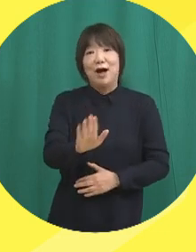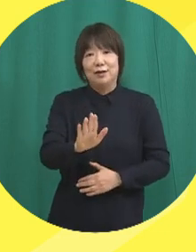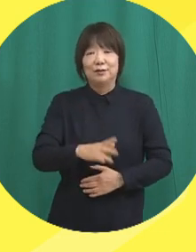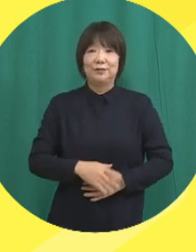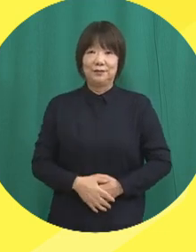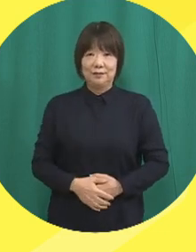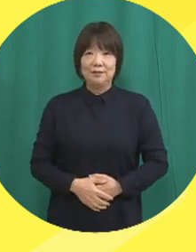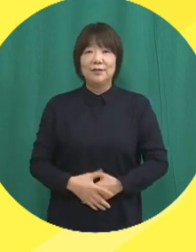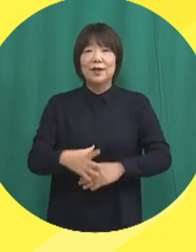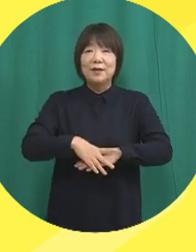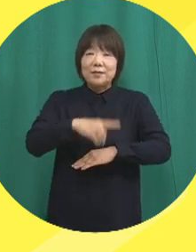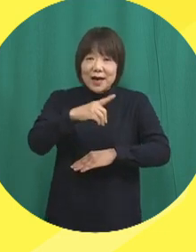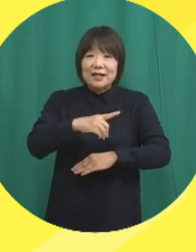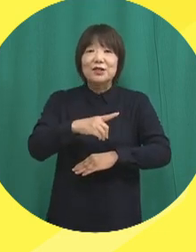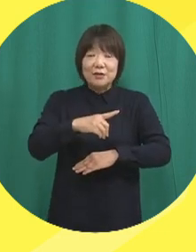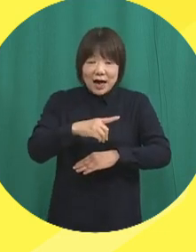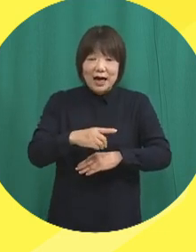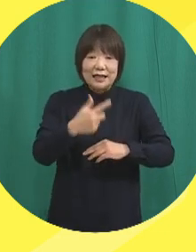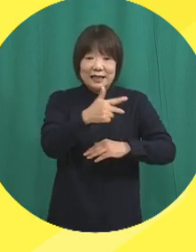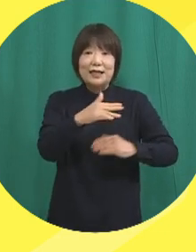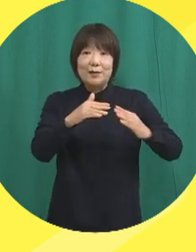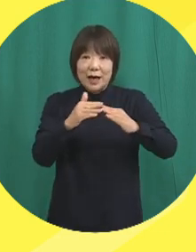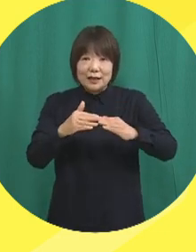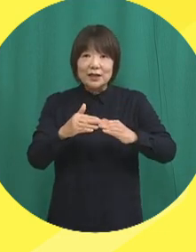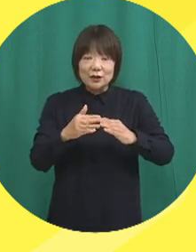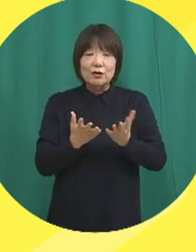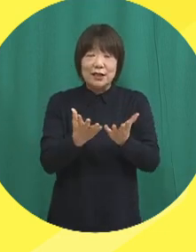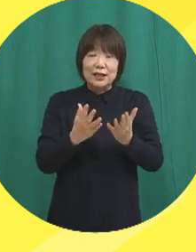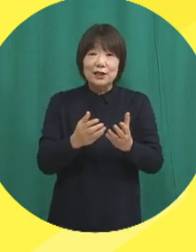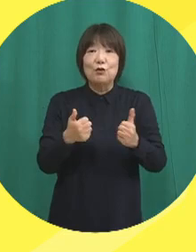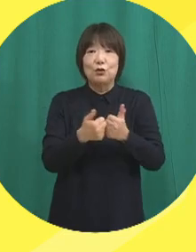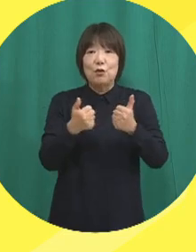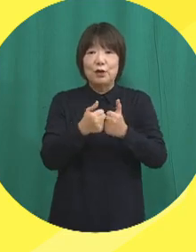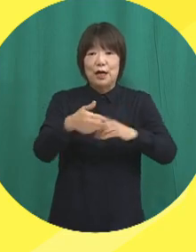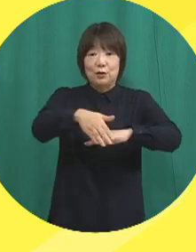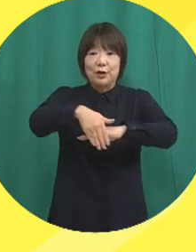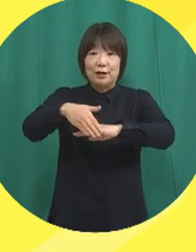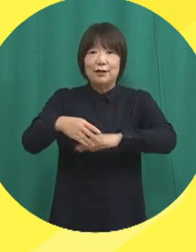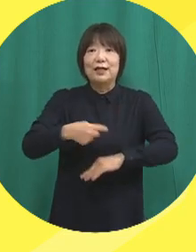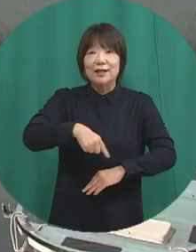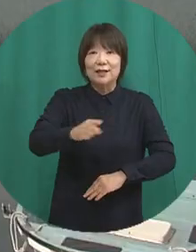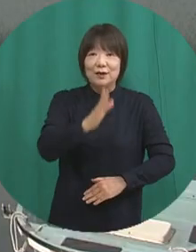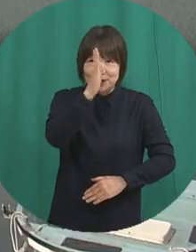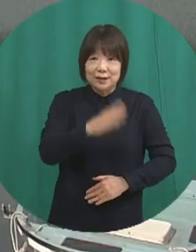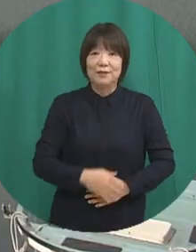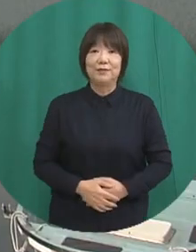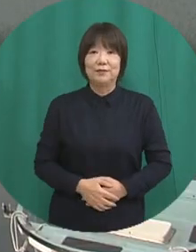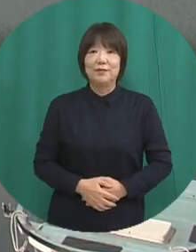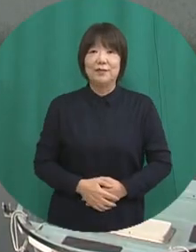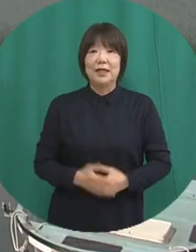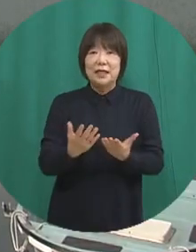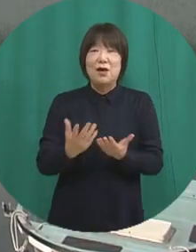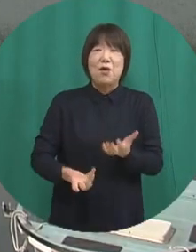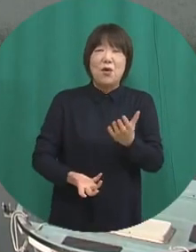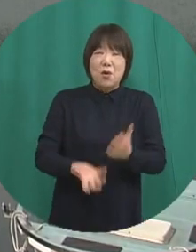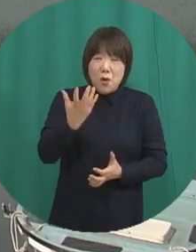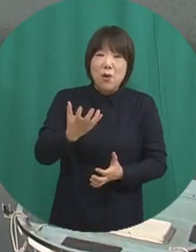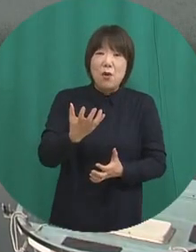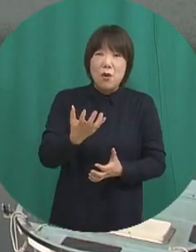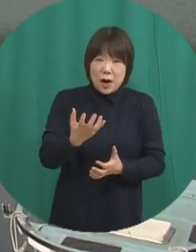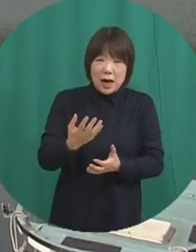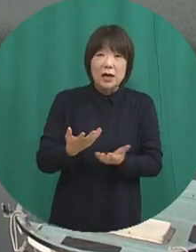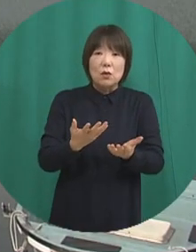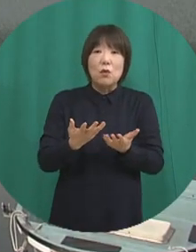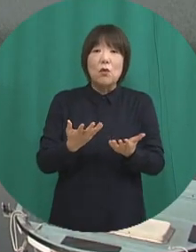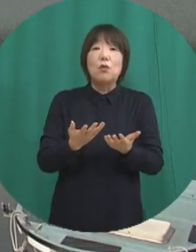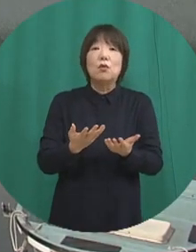。まずはお住まいの市町の耐震補助相談窓口にてご相談ください。 地震が起きたら、揺れ